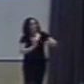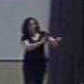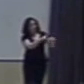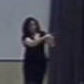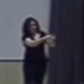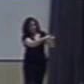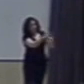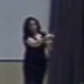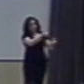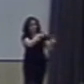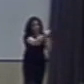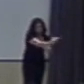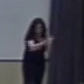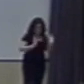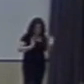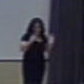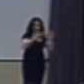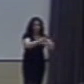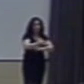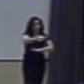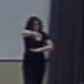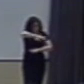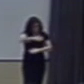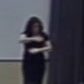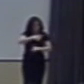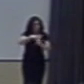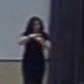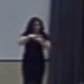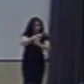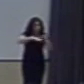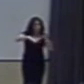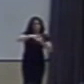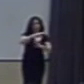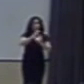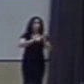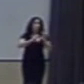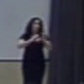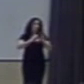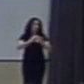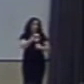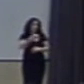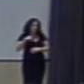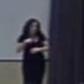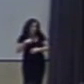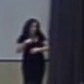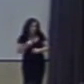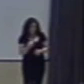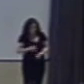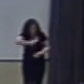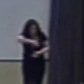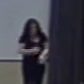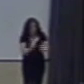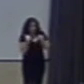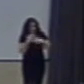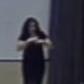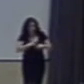dir, són els mitjans que han de vetllar, els mitjans privats que han de vetllar per complir una responsabilitat social de cara a l'audiència, o és